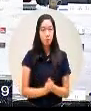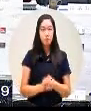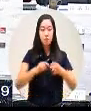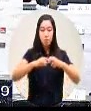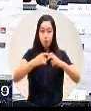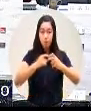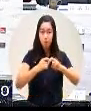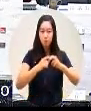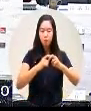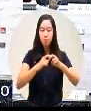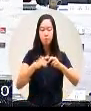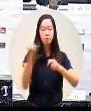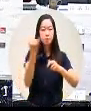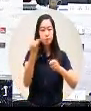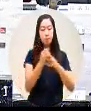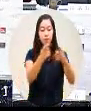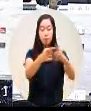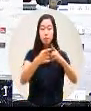美院长啊哈，